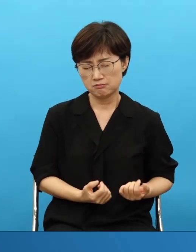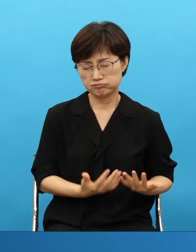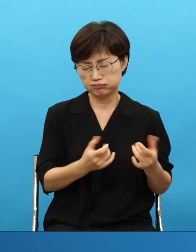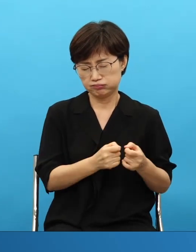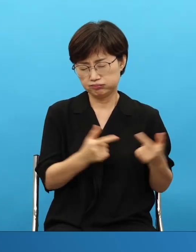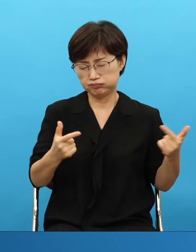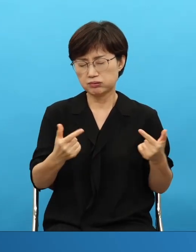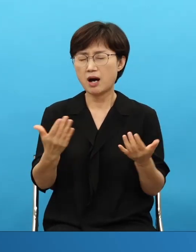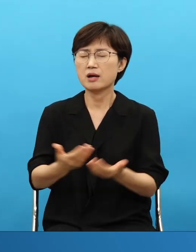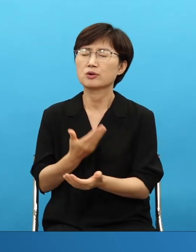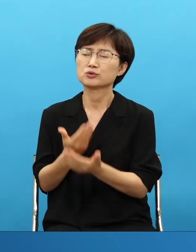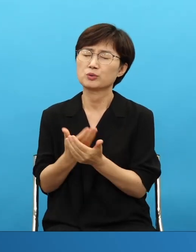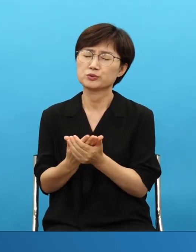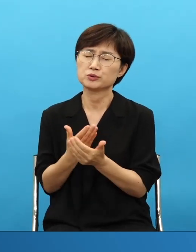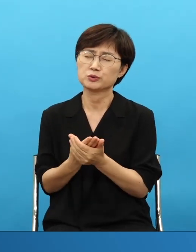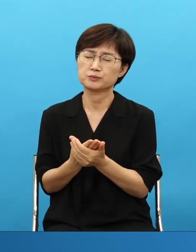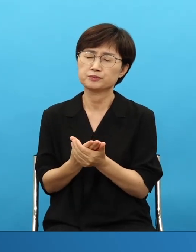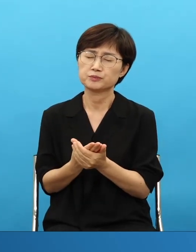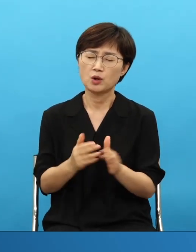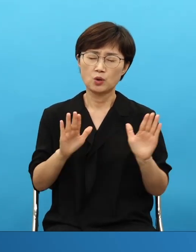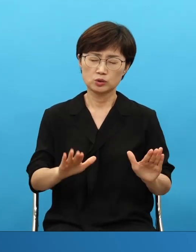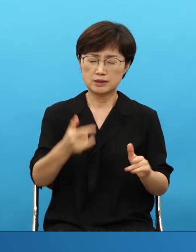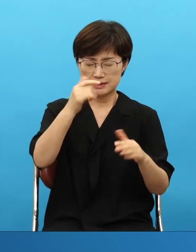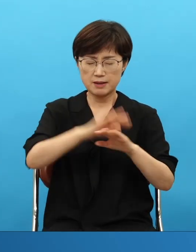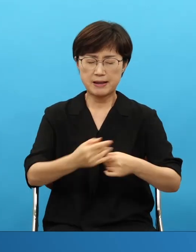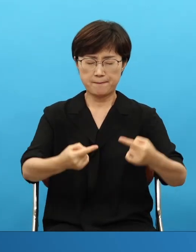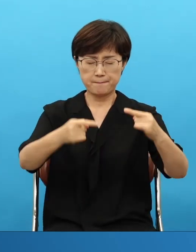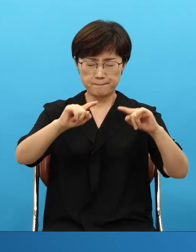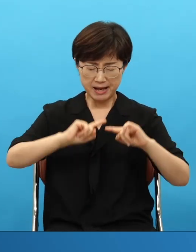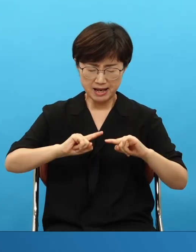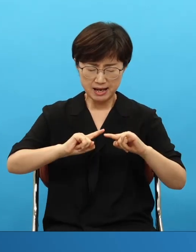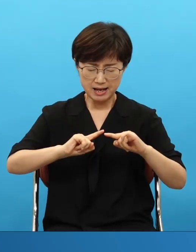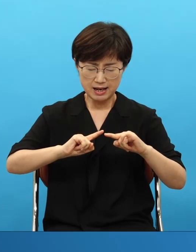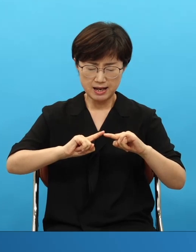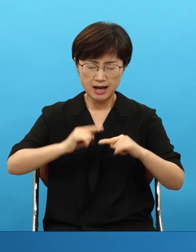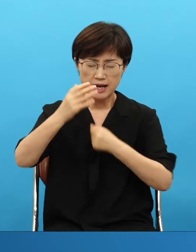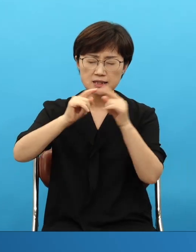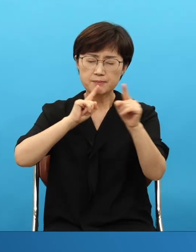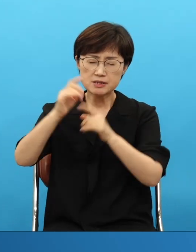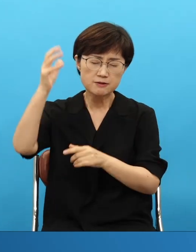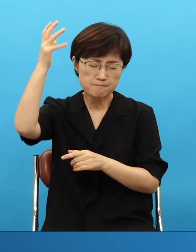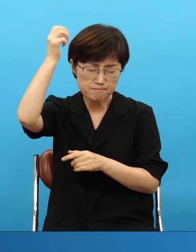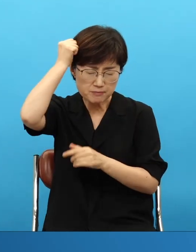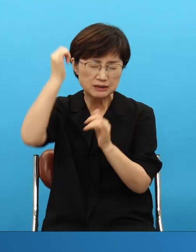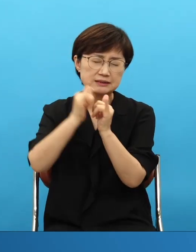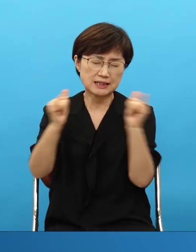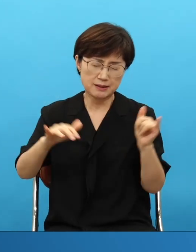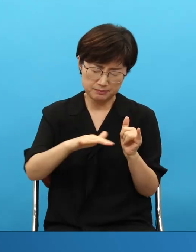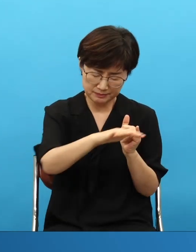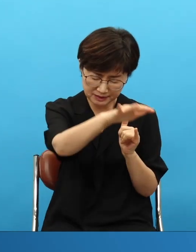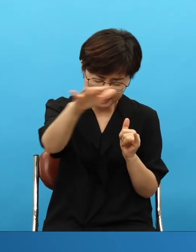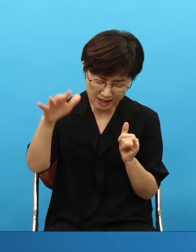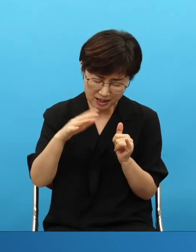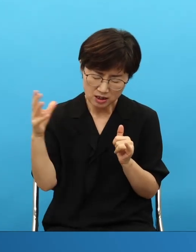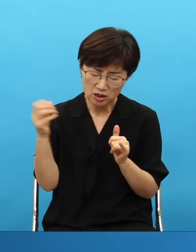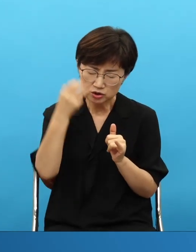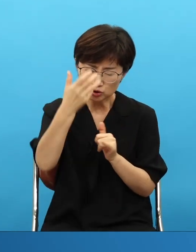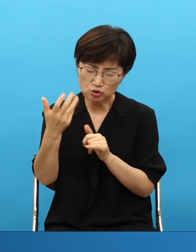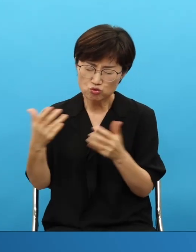하옵소서. 오늘 예배 참석하는 말씀 듣는 모든 하나님의 사람에게 성령으로 기름